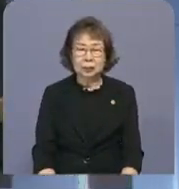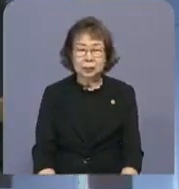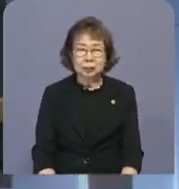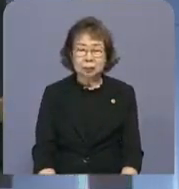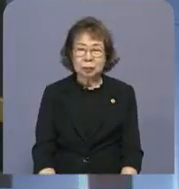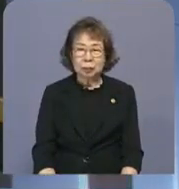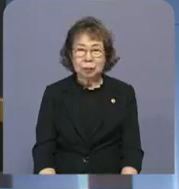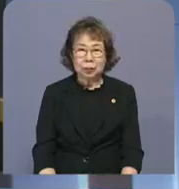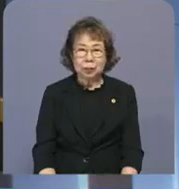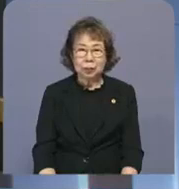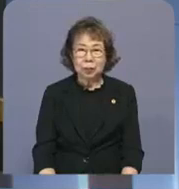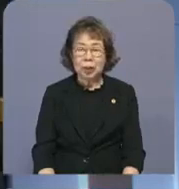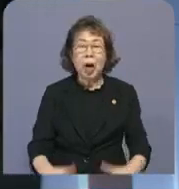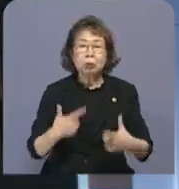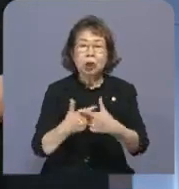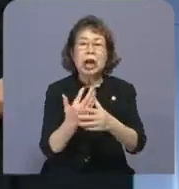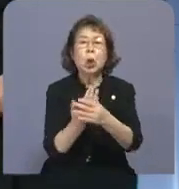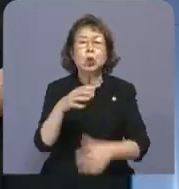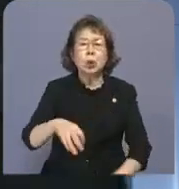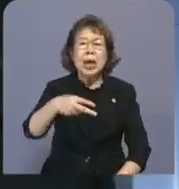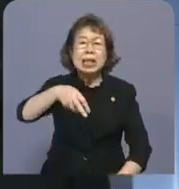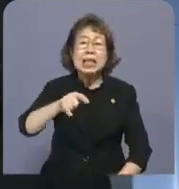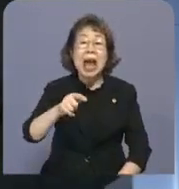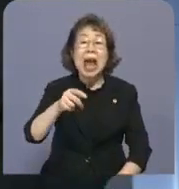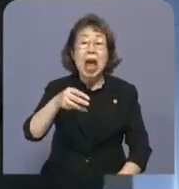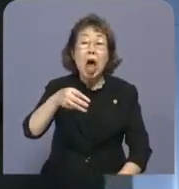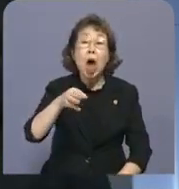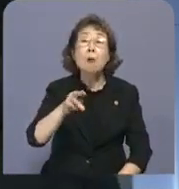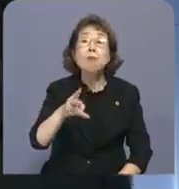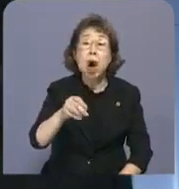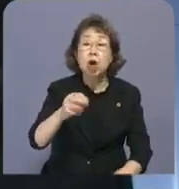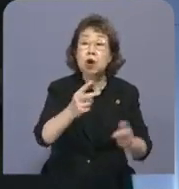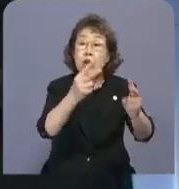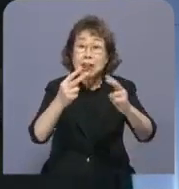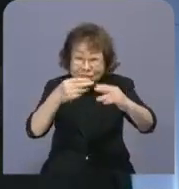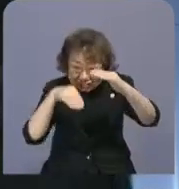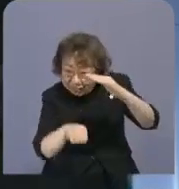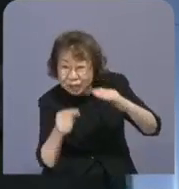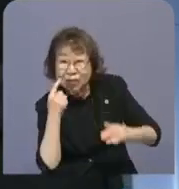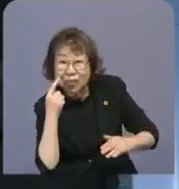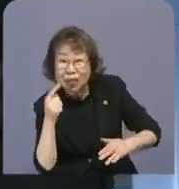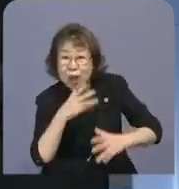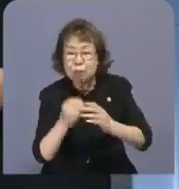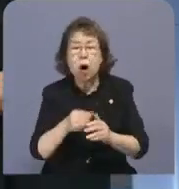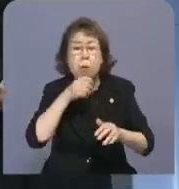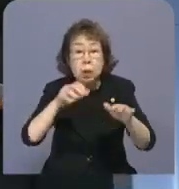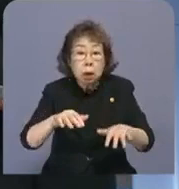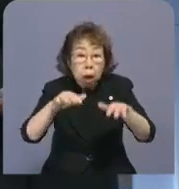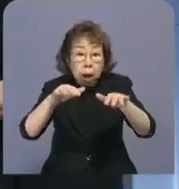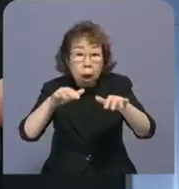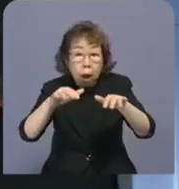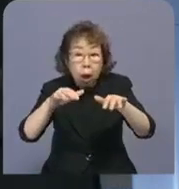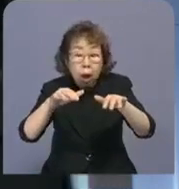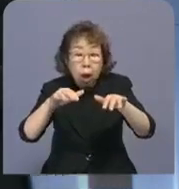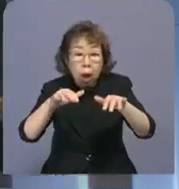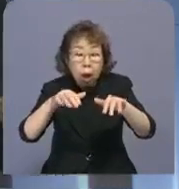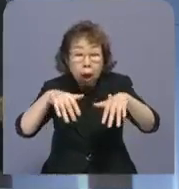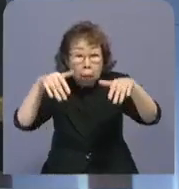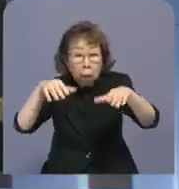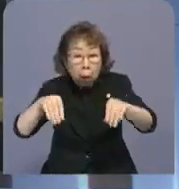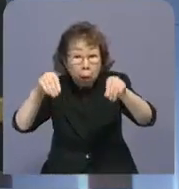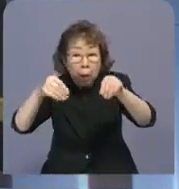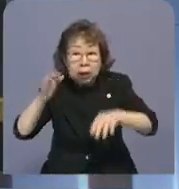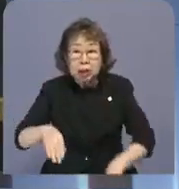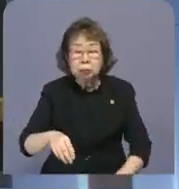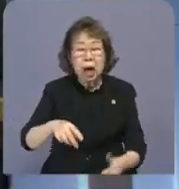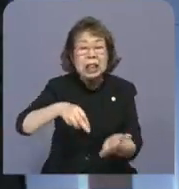다음으로 살펴볼 곳은 부산 동래구 3병 교회의 모습입니다 최병규 같은 경우는 지금 비가 많이 자자 들었는데도 불구하고 산책로